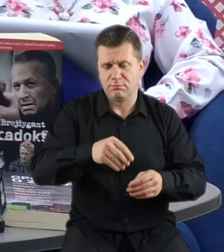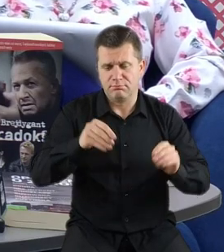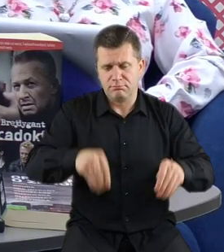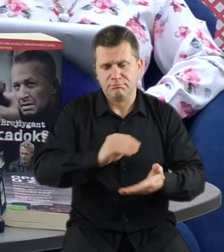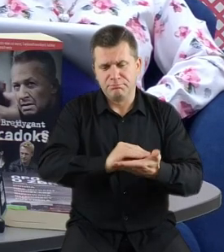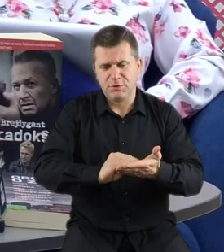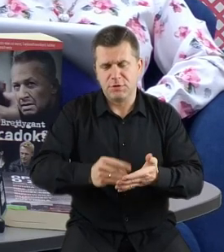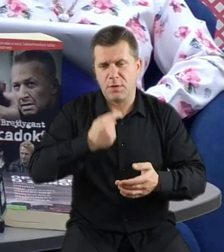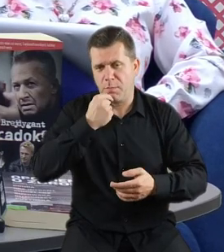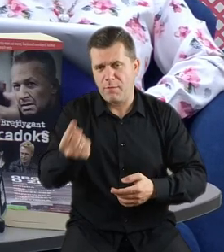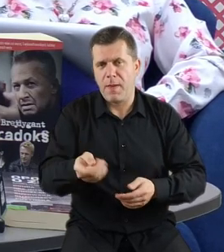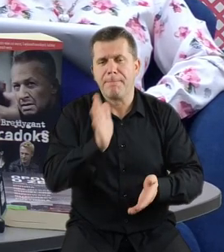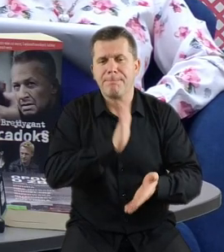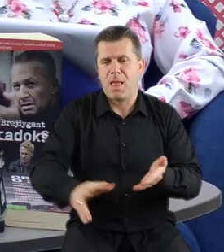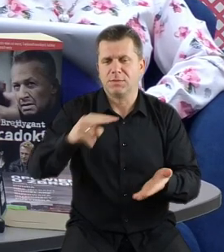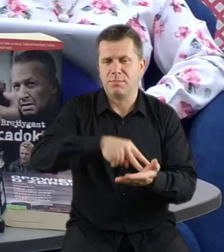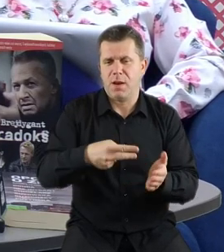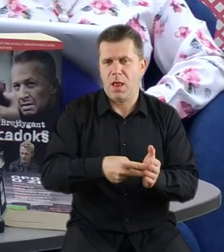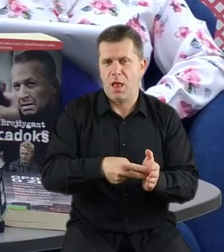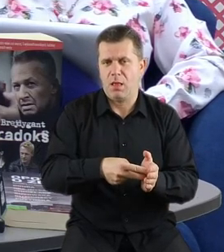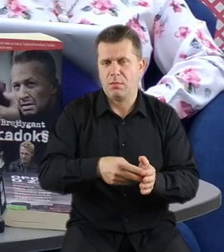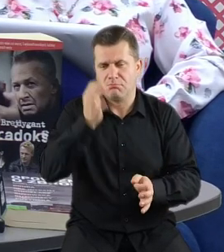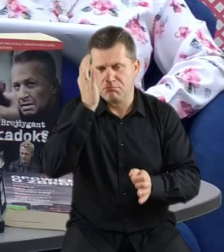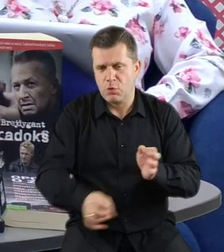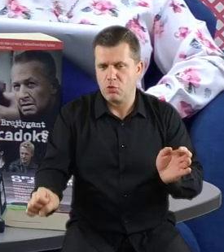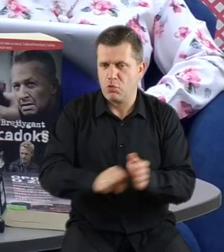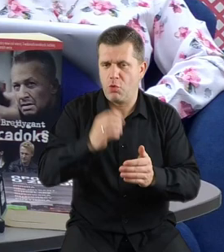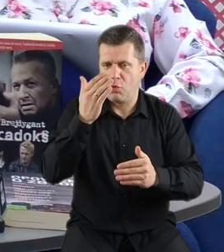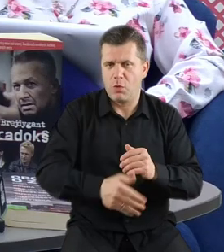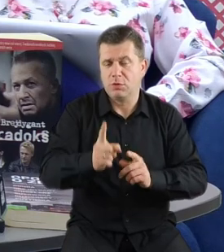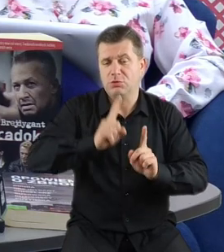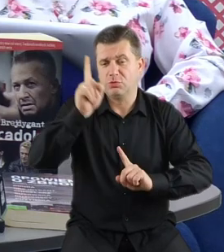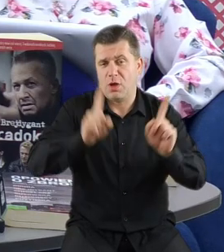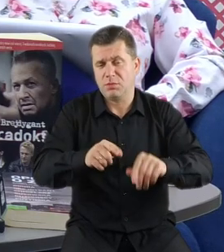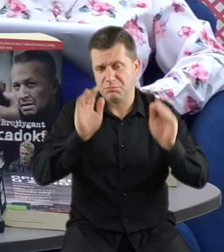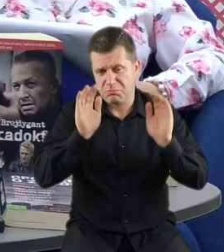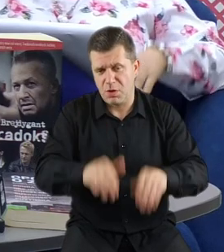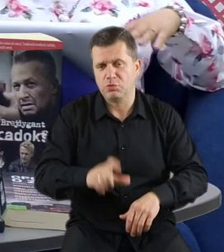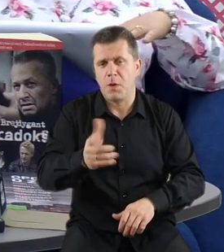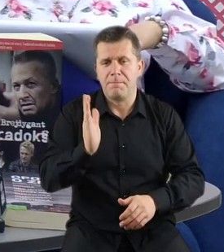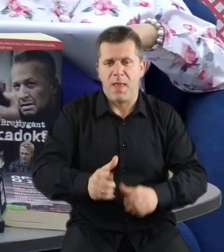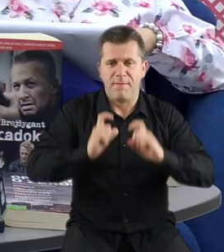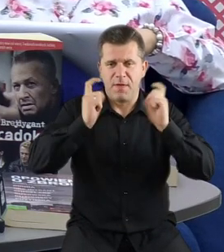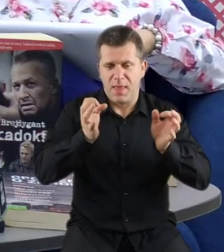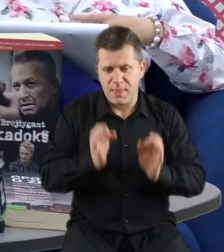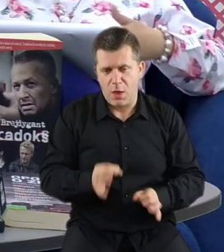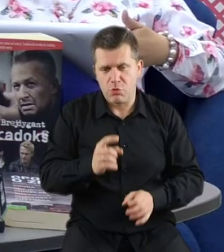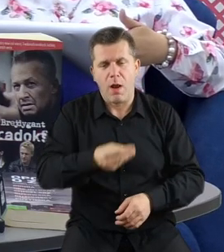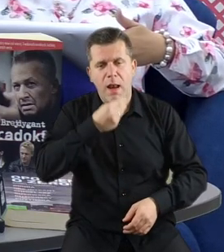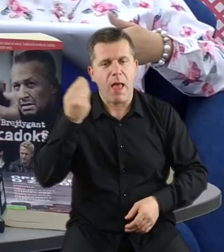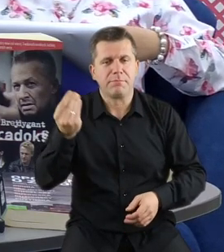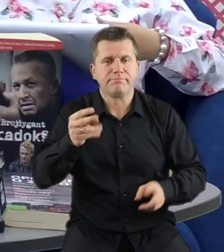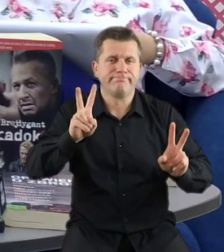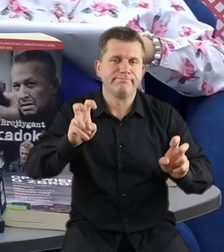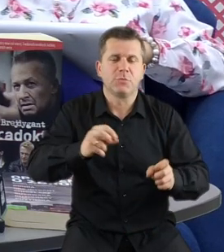siada pan do pisania powieści bez takiego planu dopiętego na ostatni guzik, że czasem pan sobie pozwala na to, że to, co się wydarzy tu i teraz,